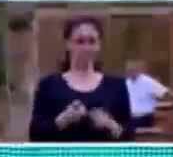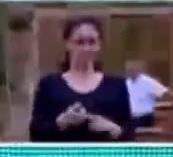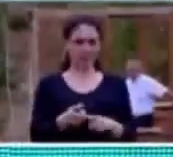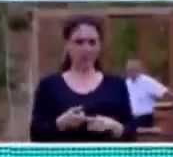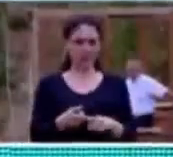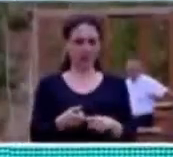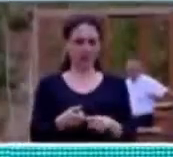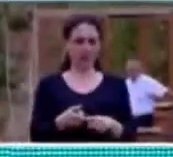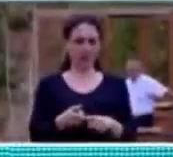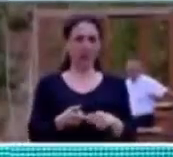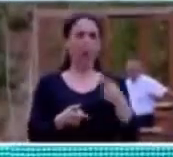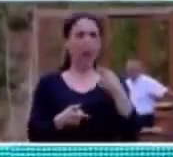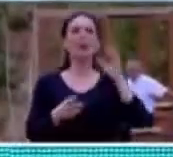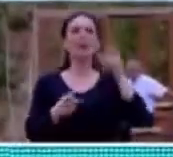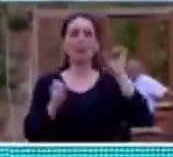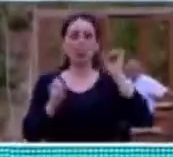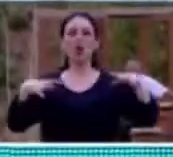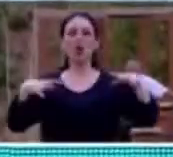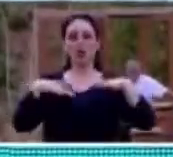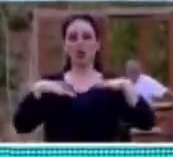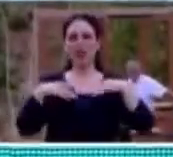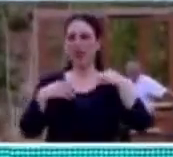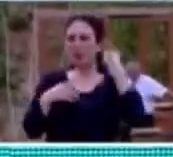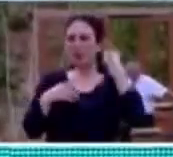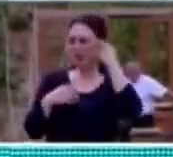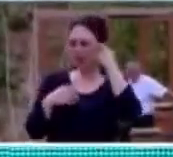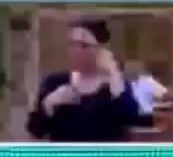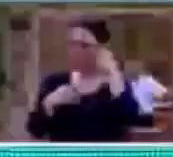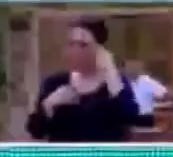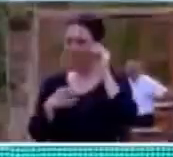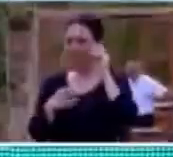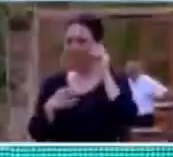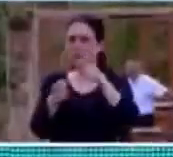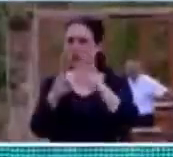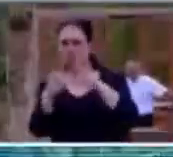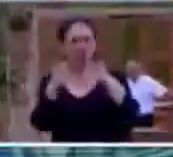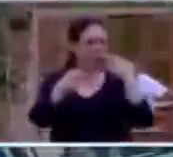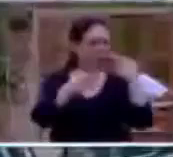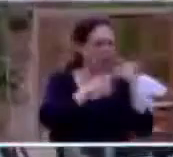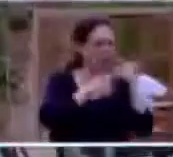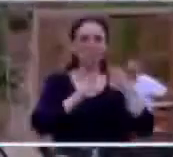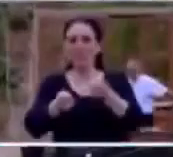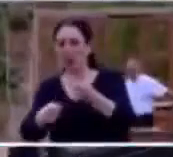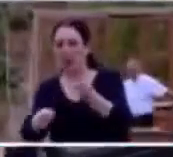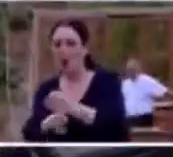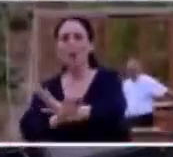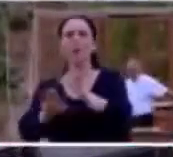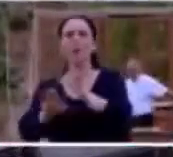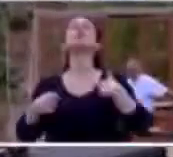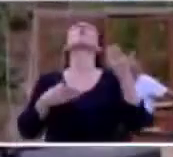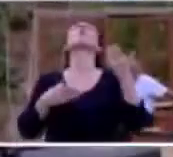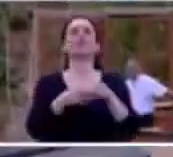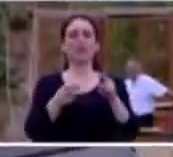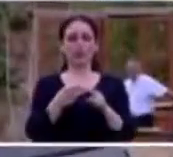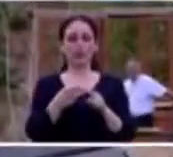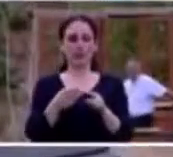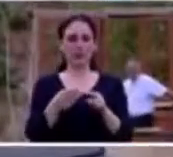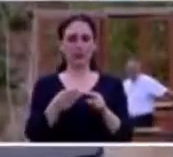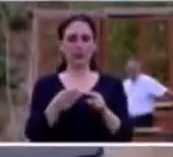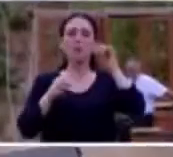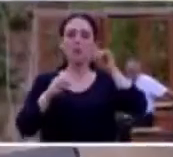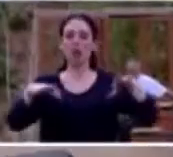إذا بدكم نواب بتوصف المشكلة بلا ما توصف الحل، ما تنتخبوني. إذا بدكم